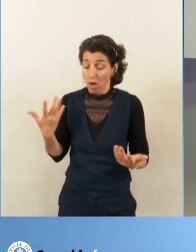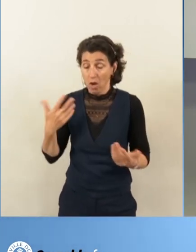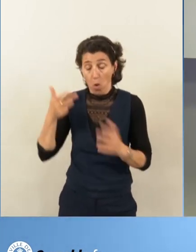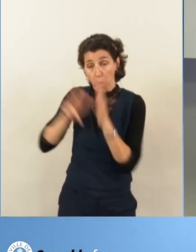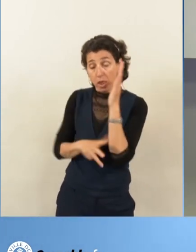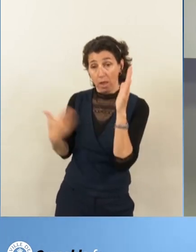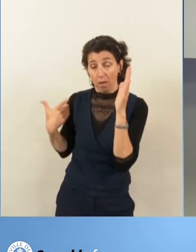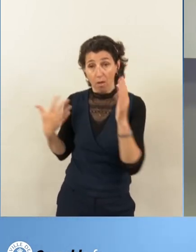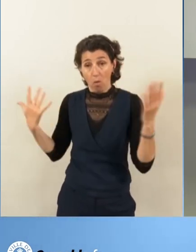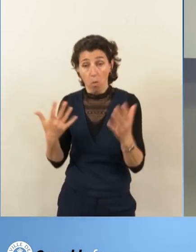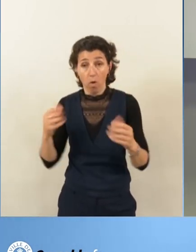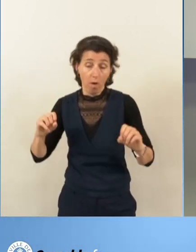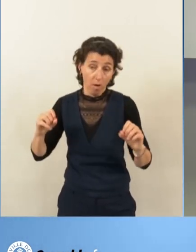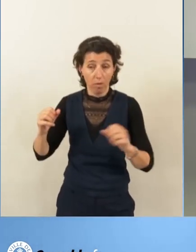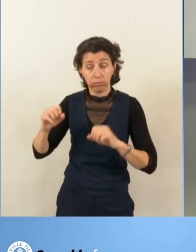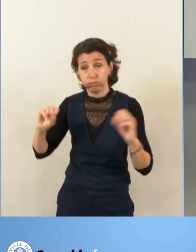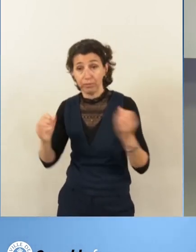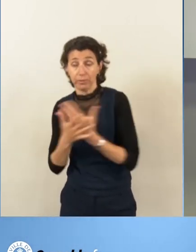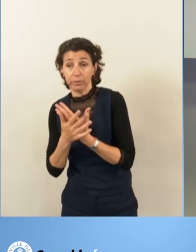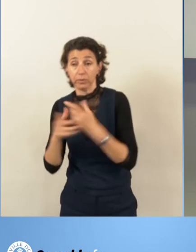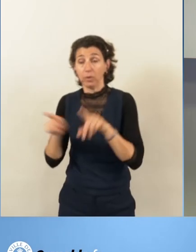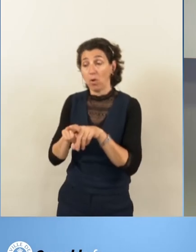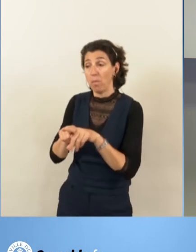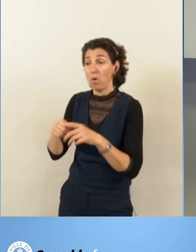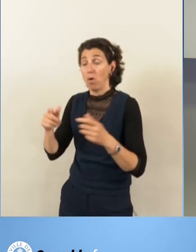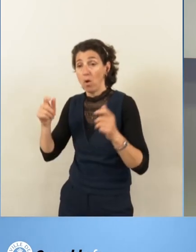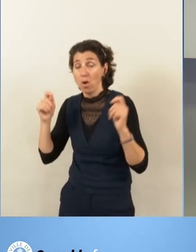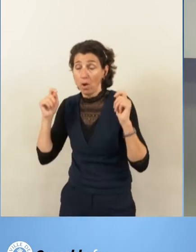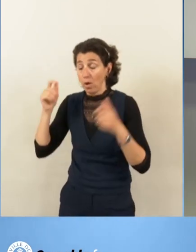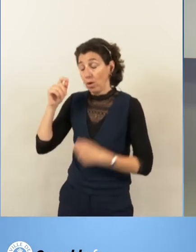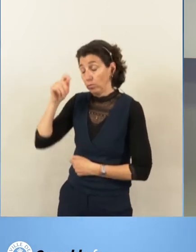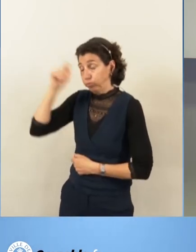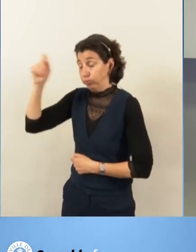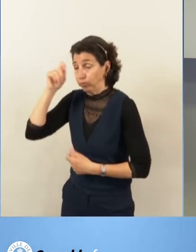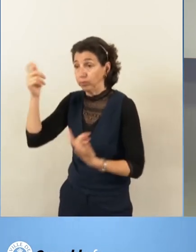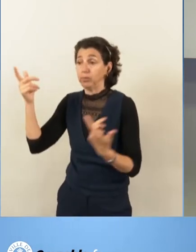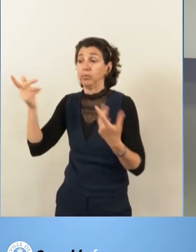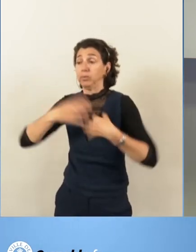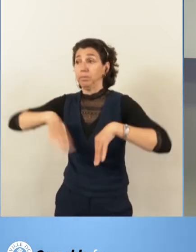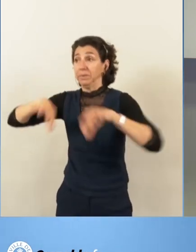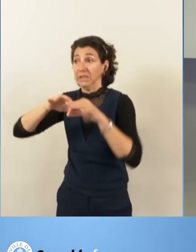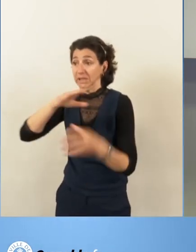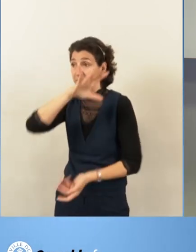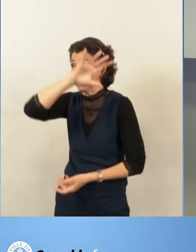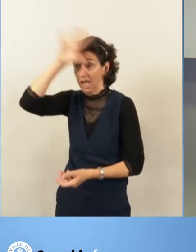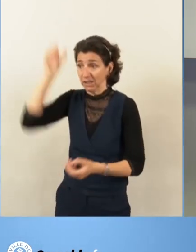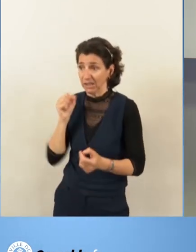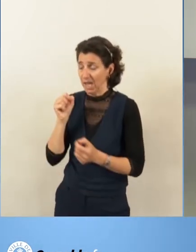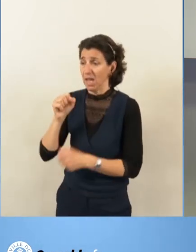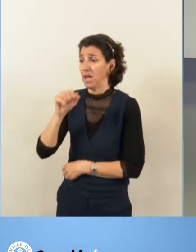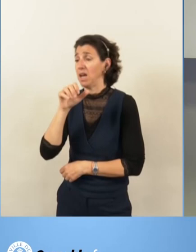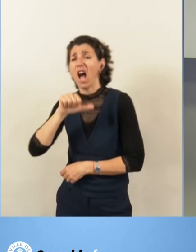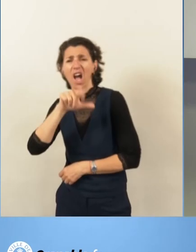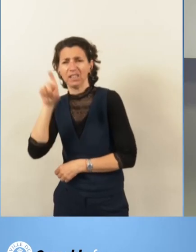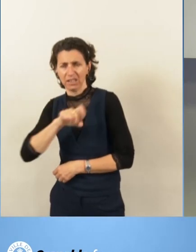un événement à la gloire de lazerbaïdjan ou il pointait le fait que dans le magnifique à iserbaïdjan